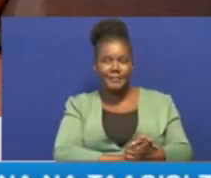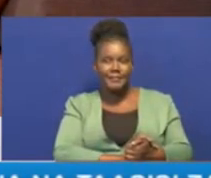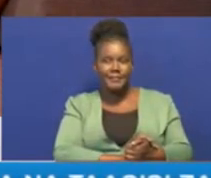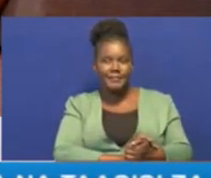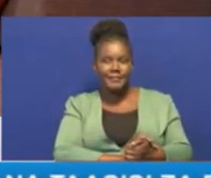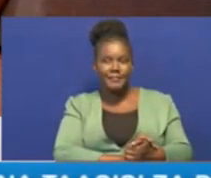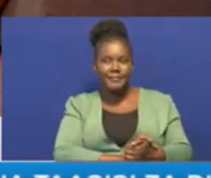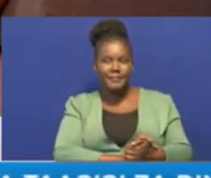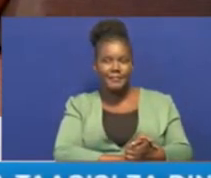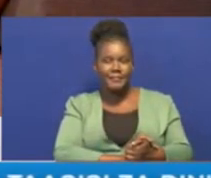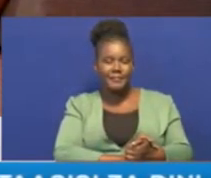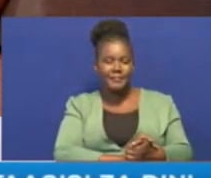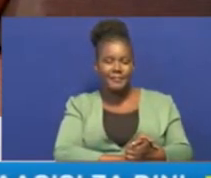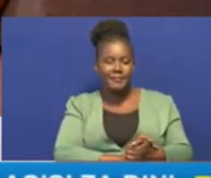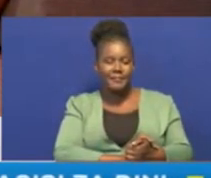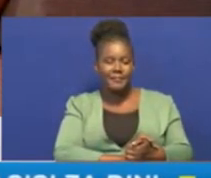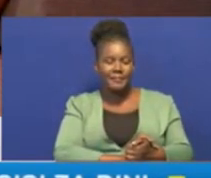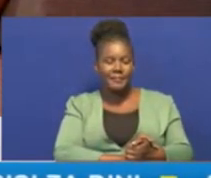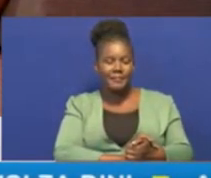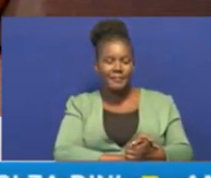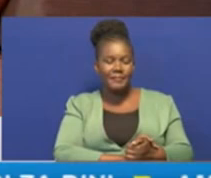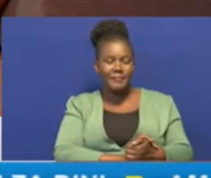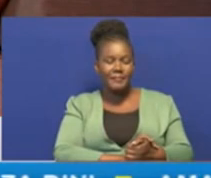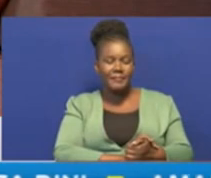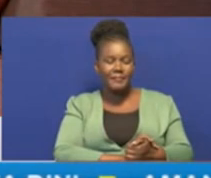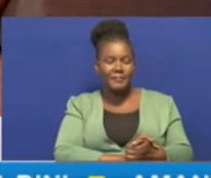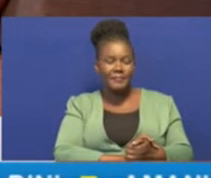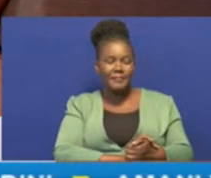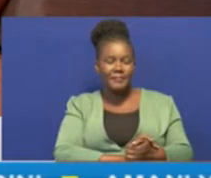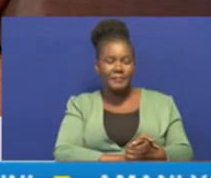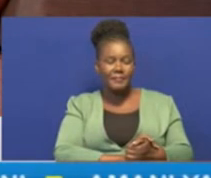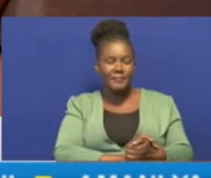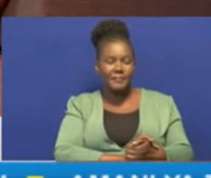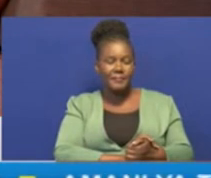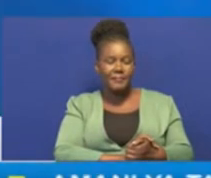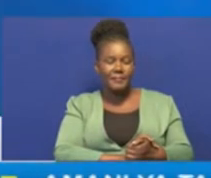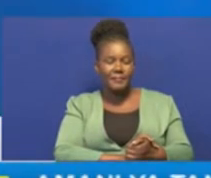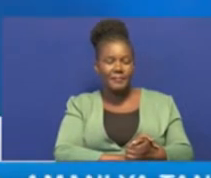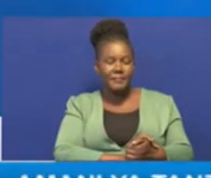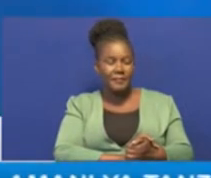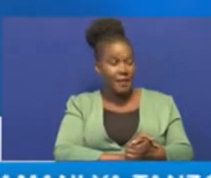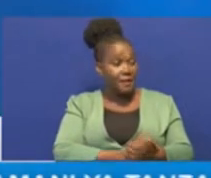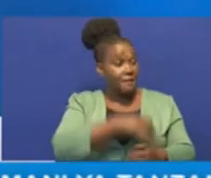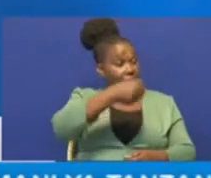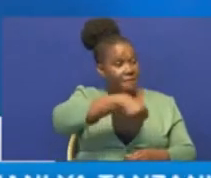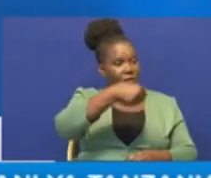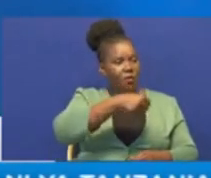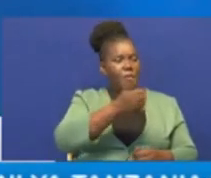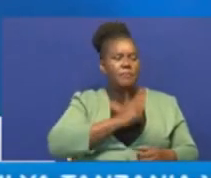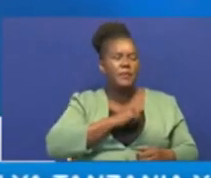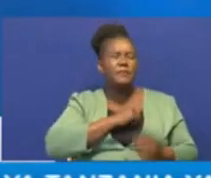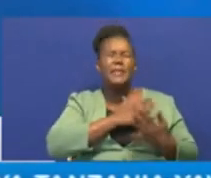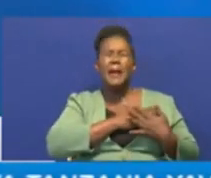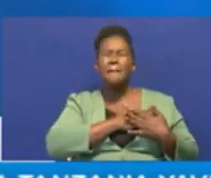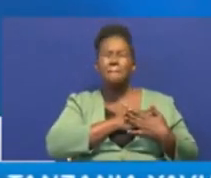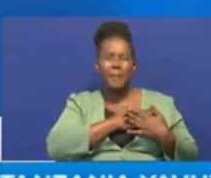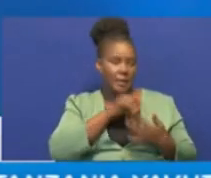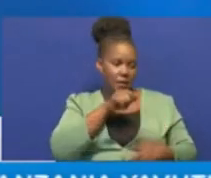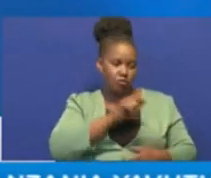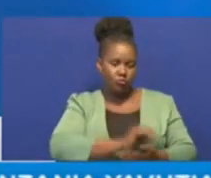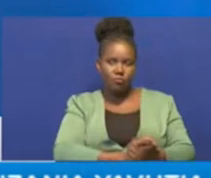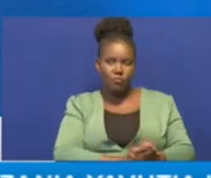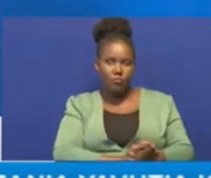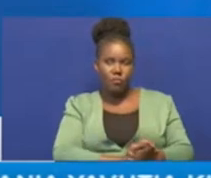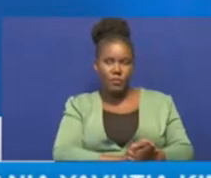sana kwa sababu tunaenda kuvunja. Lakini kwenye vikoba mimi actually navipenda sana vikoba kwa sababu